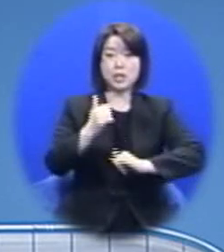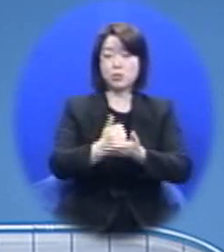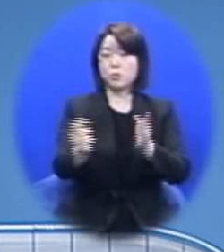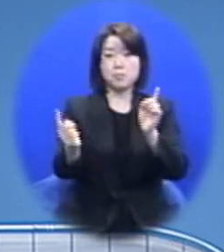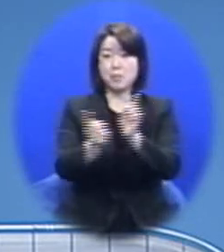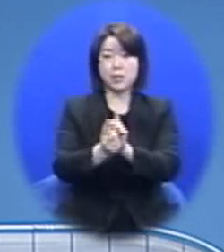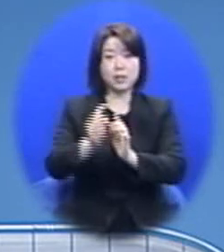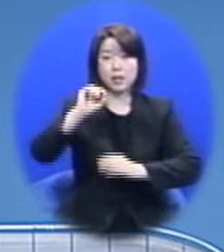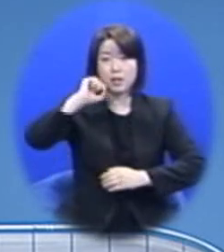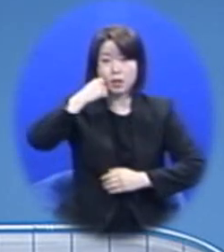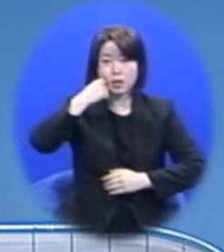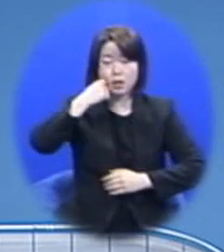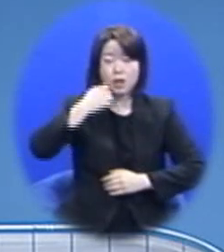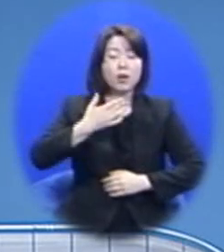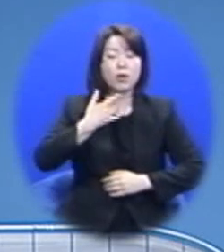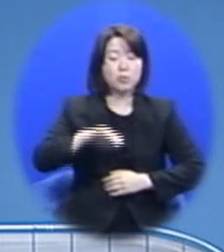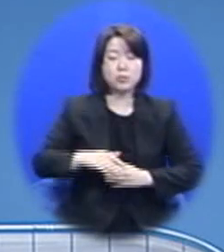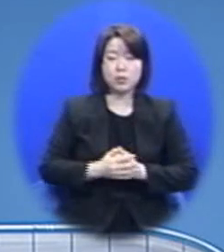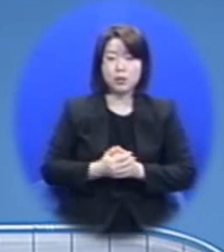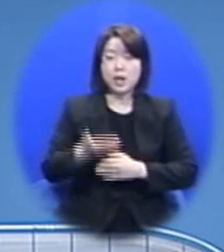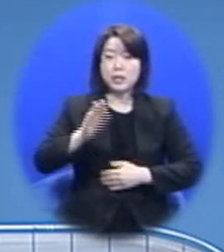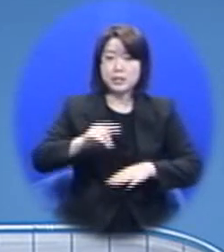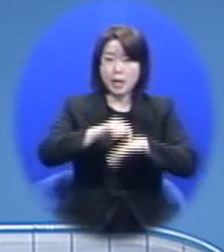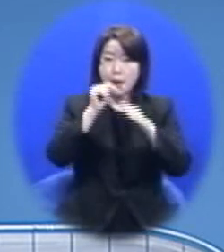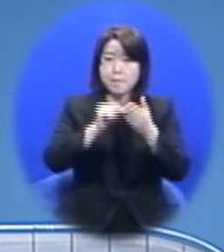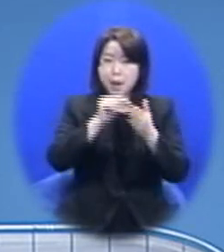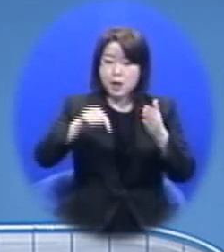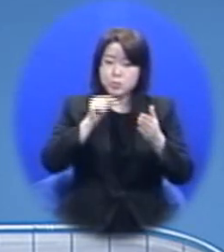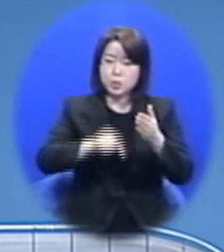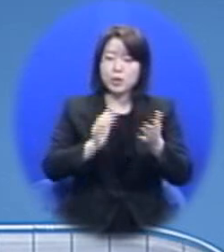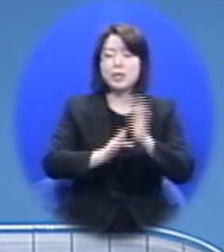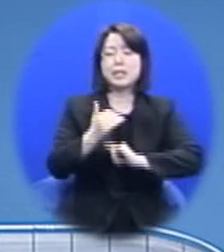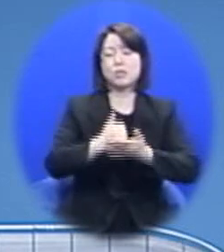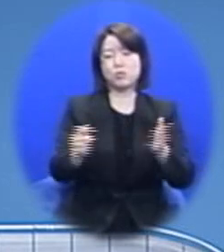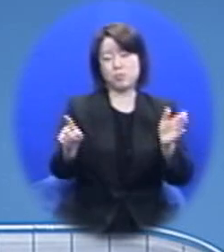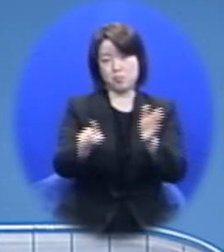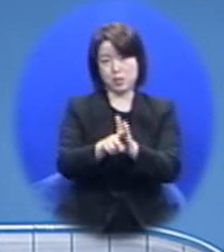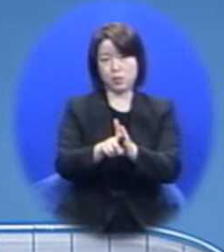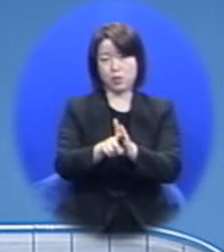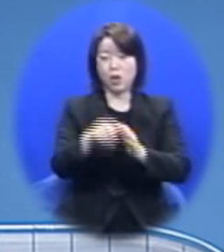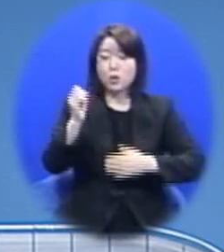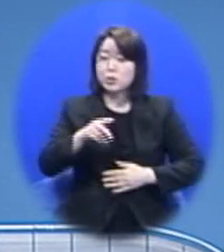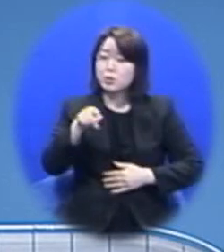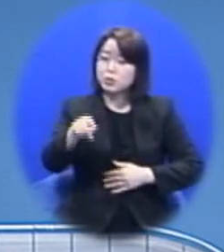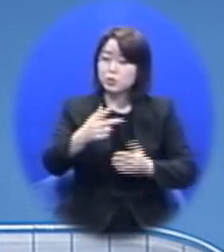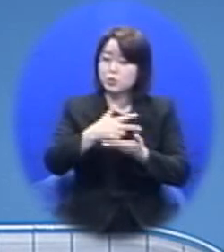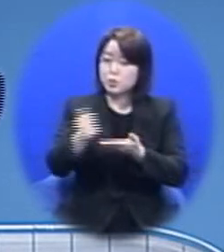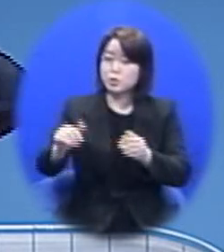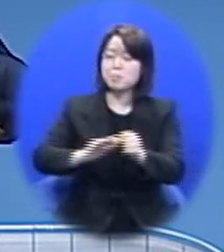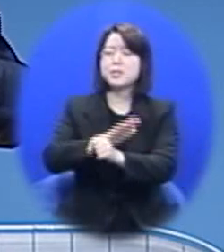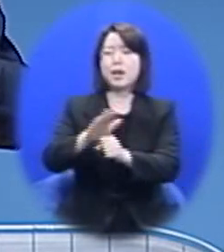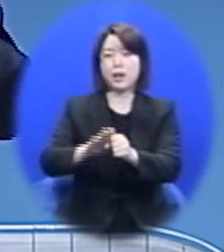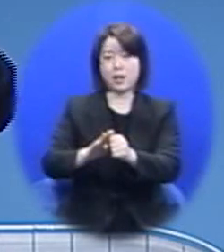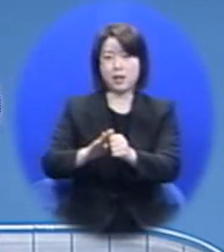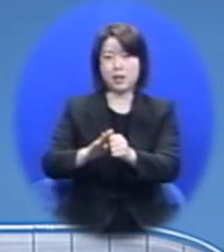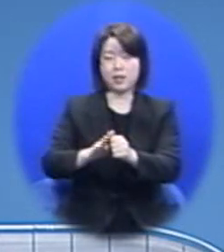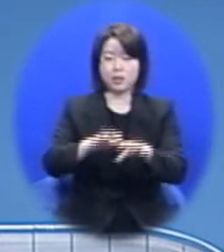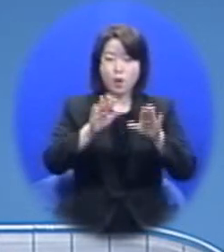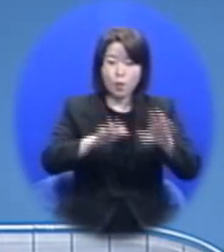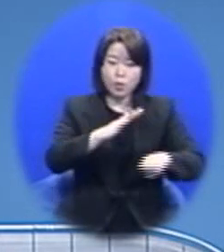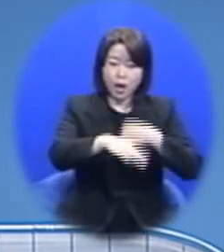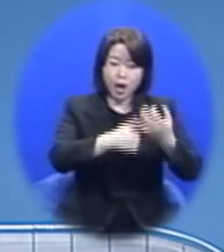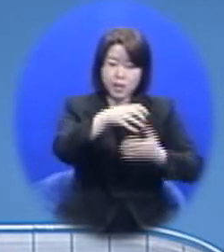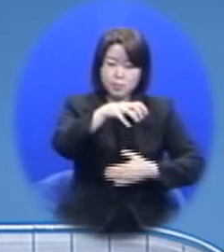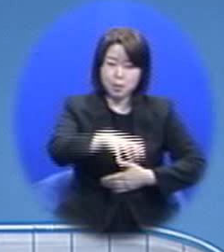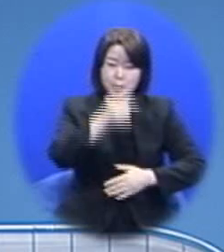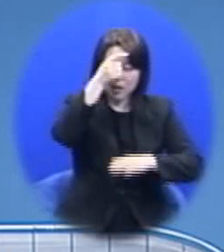없으십니다. 그런데 마음으로는 예수님을 믿습니다. 그리고 그 주님을 사랑합니다. 오늘 하나님 앞에